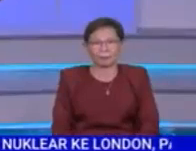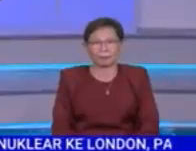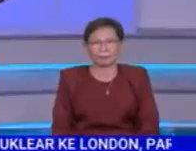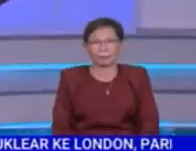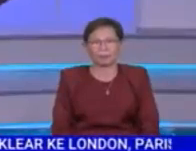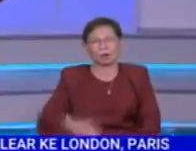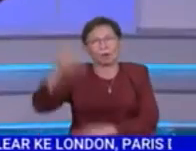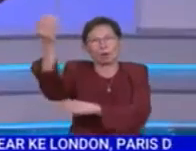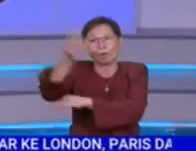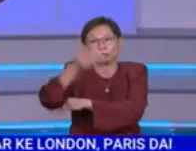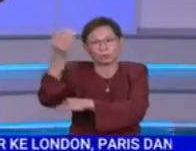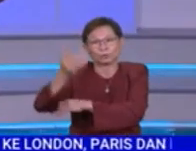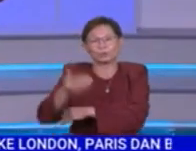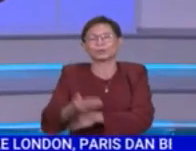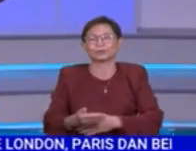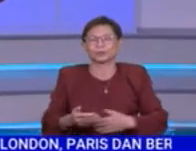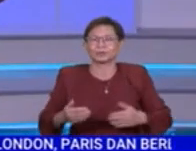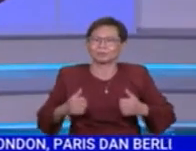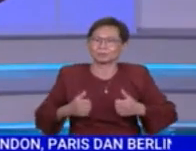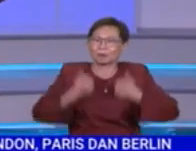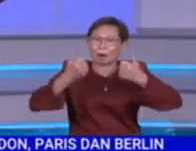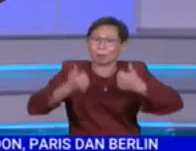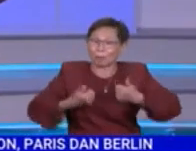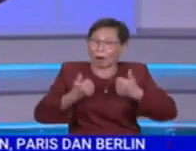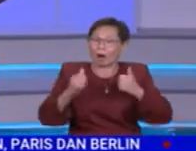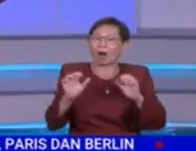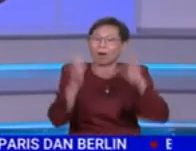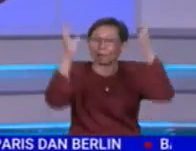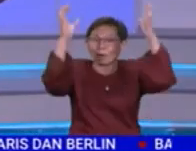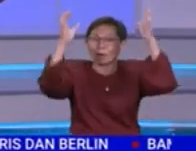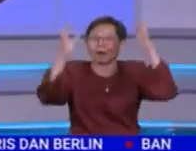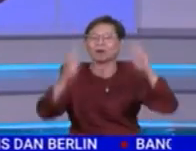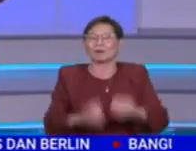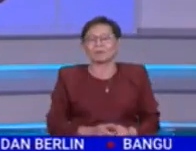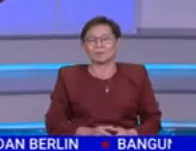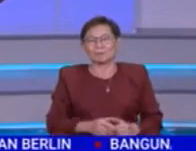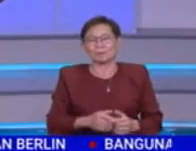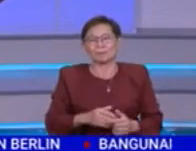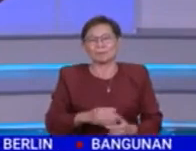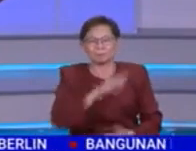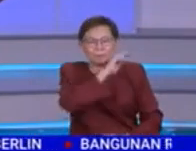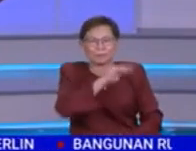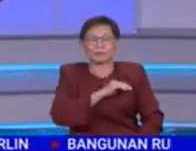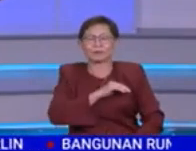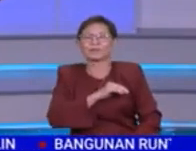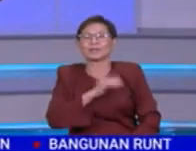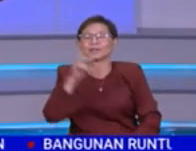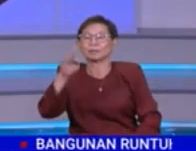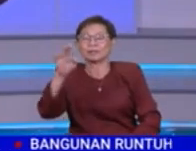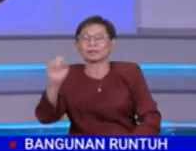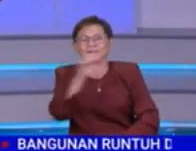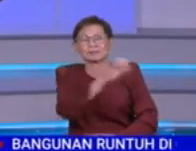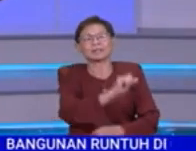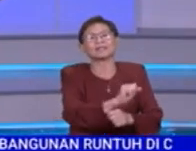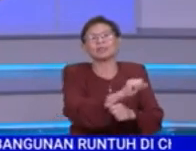Saudara, berikut ucapan sempena Aidilfitri oleh Menteri Belia dan Sukan serta Barisan Atlet Negara. Kita